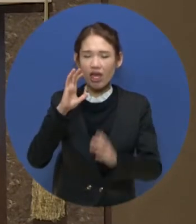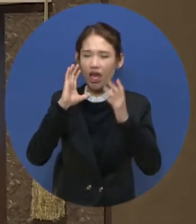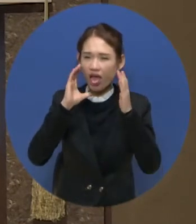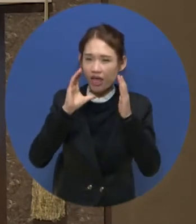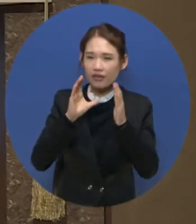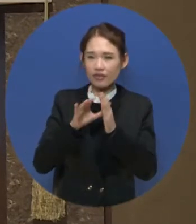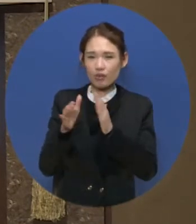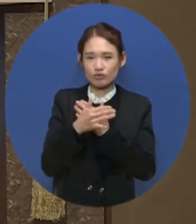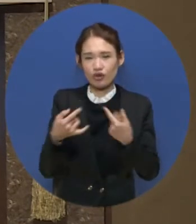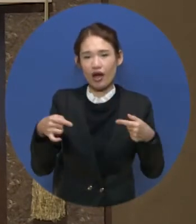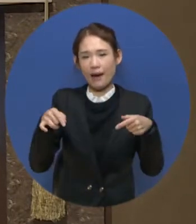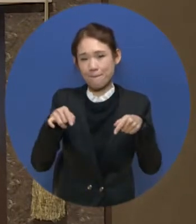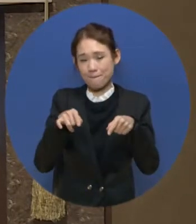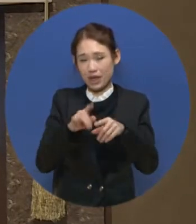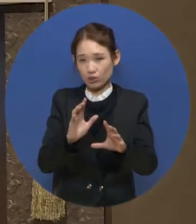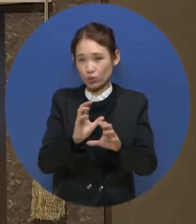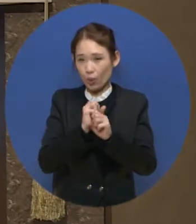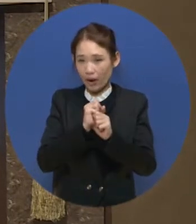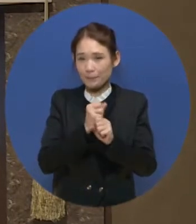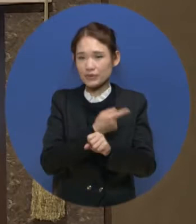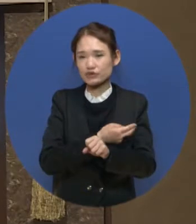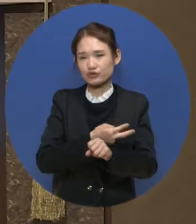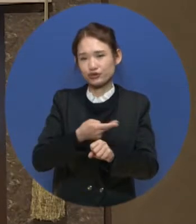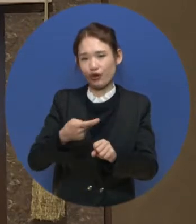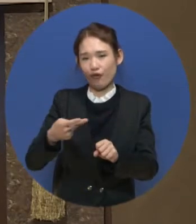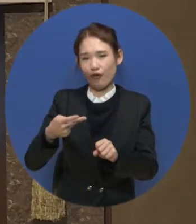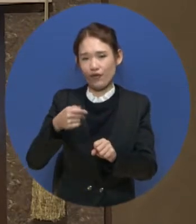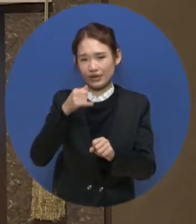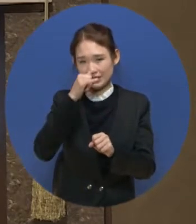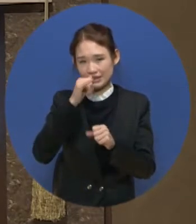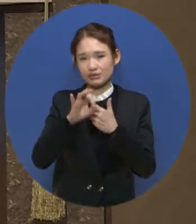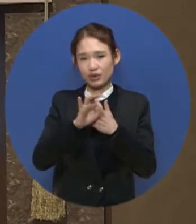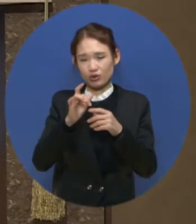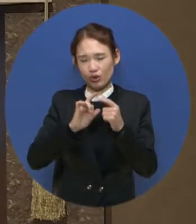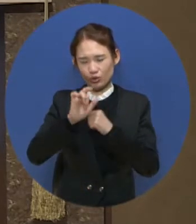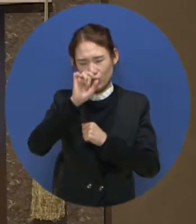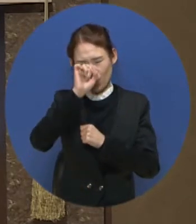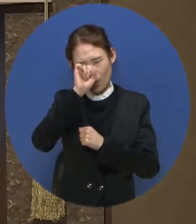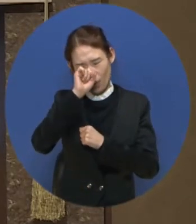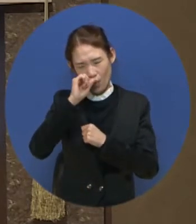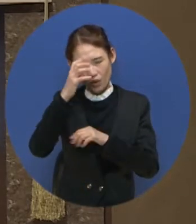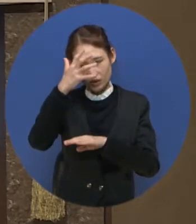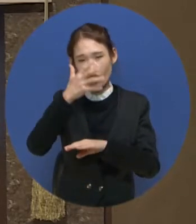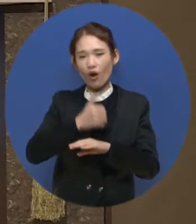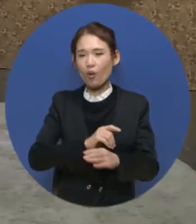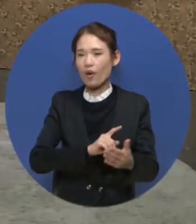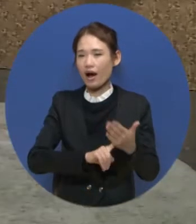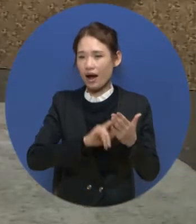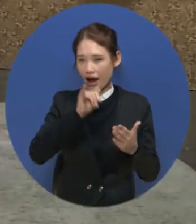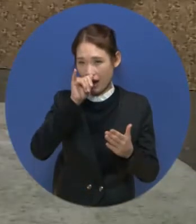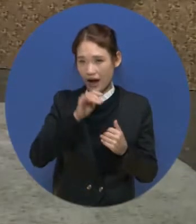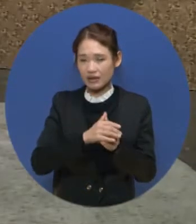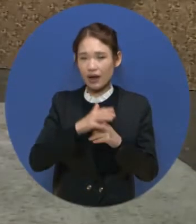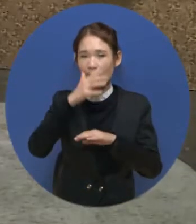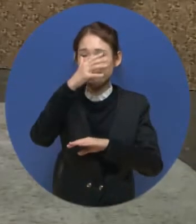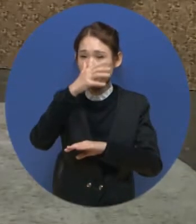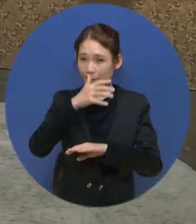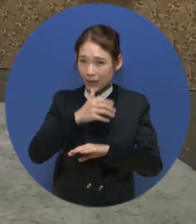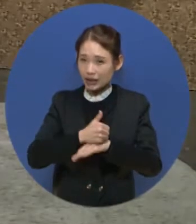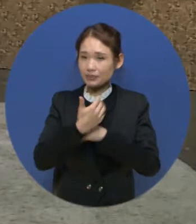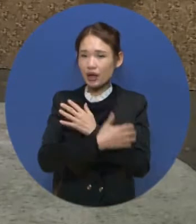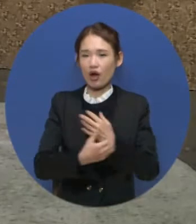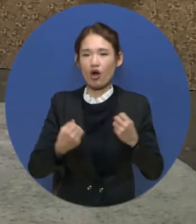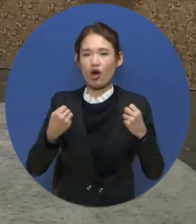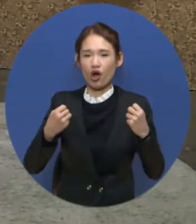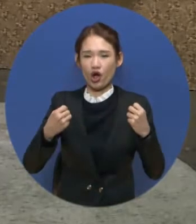이렇게 함께 통합 수영을 또 이렇게 하는 그런 것들이 좋은 성과를 갖고 있고 네. 마지막에 이제 건강에 관한 거는